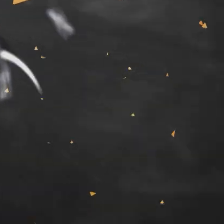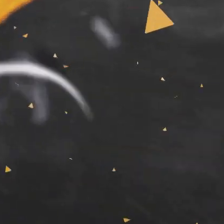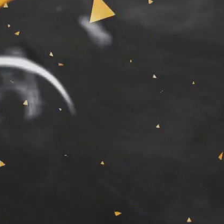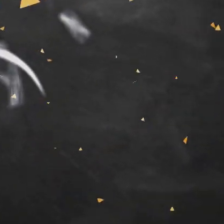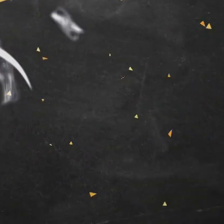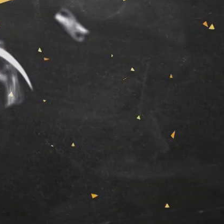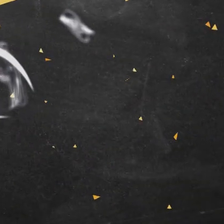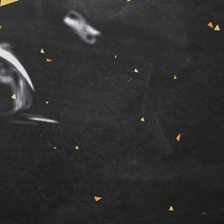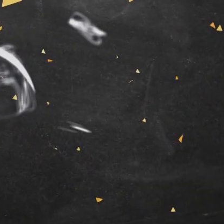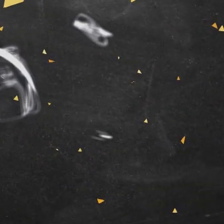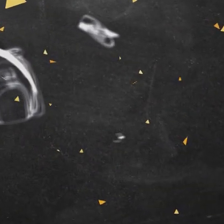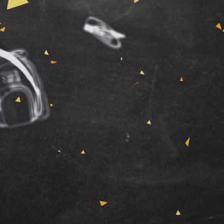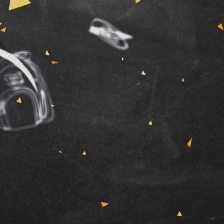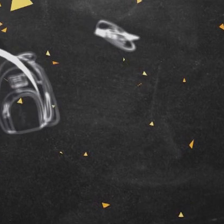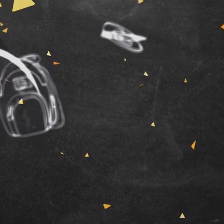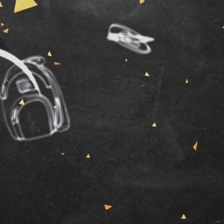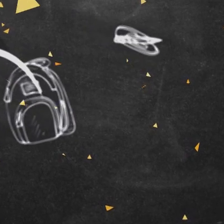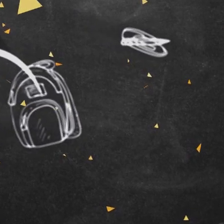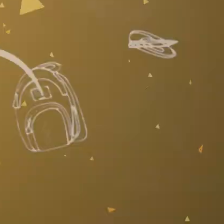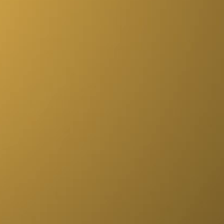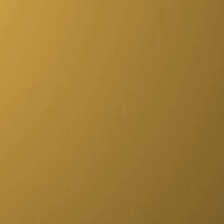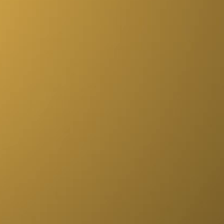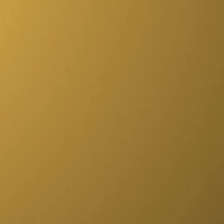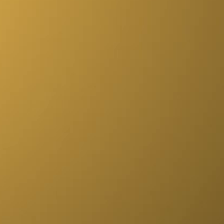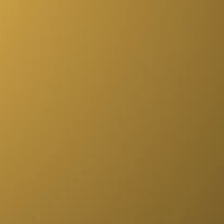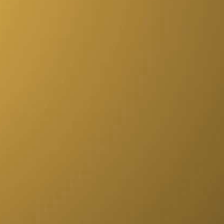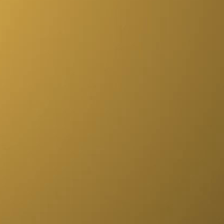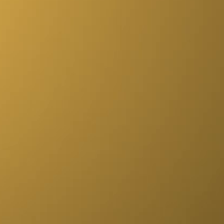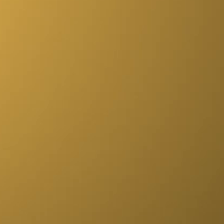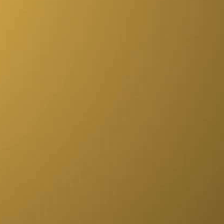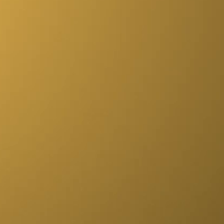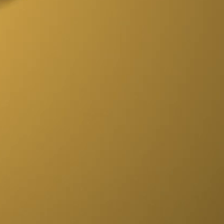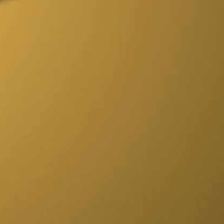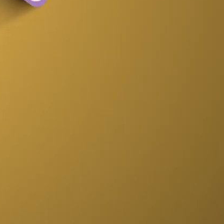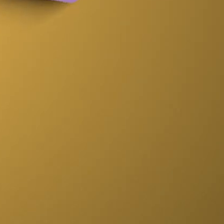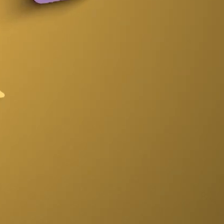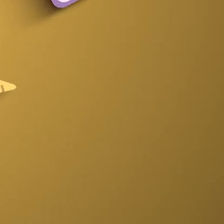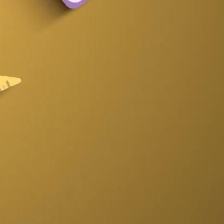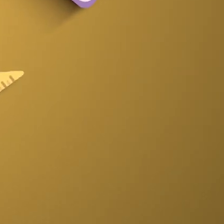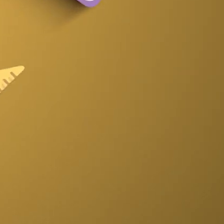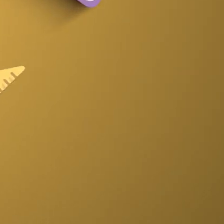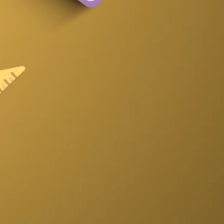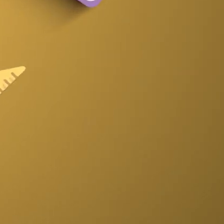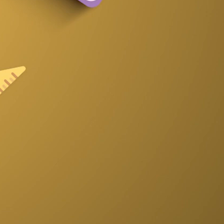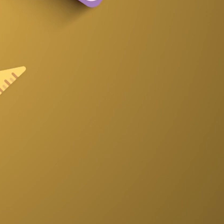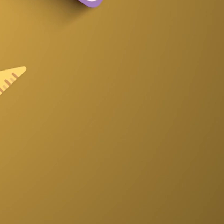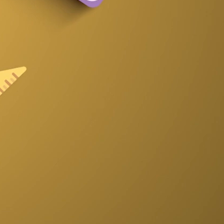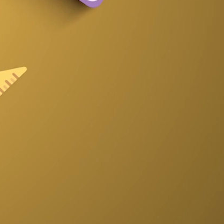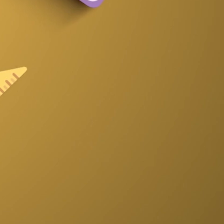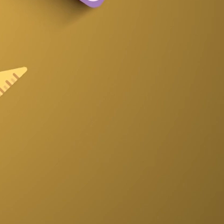གས གས གས གས པག.